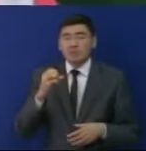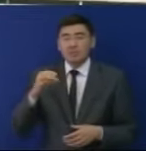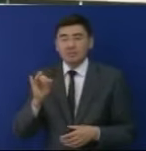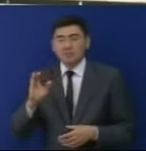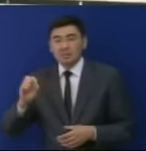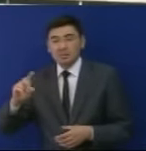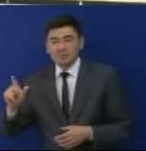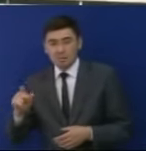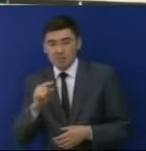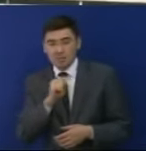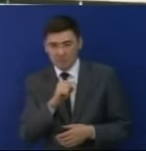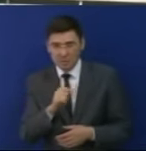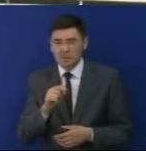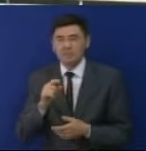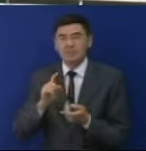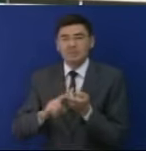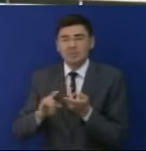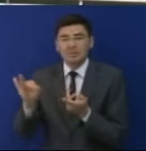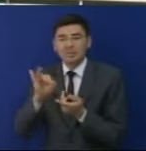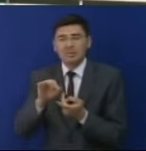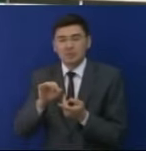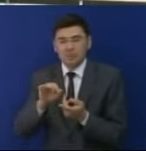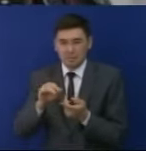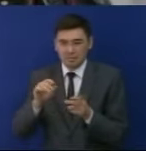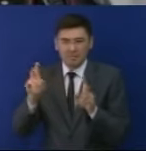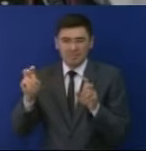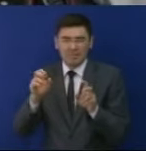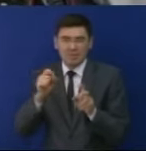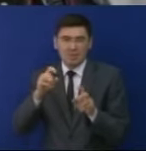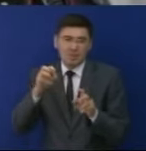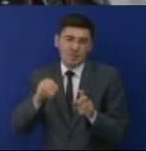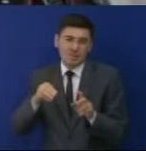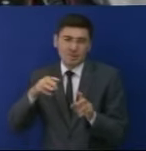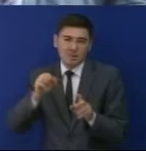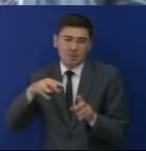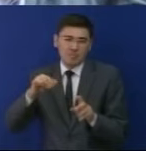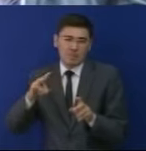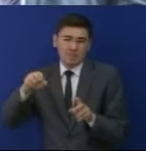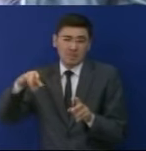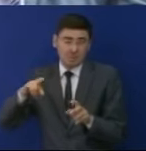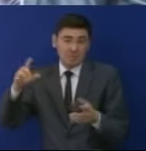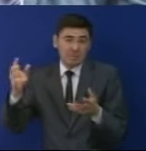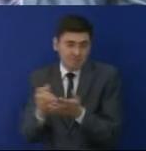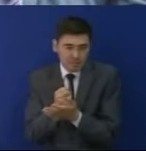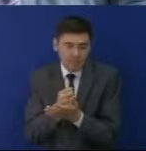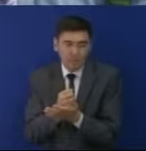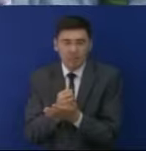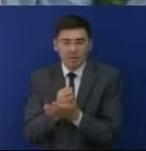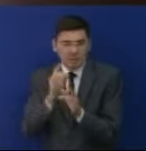театров завоевал номинацию «Историческая премьера» за спектакль «Ахметтің аманаты». Свою положительную оценку дал